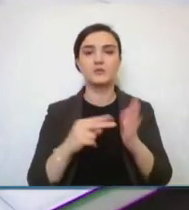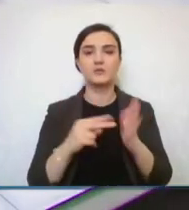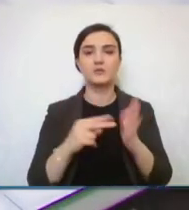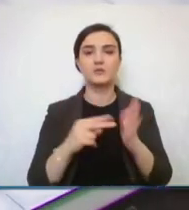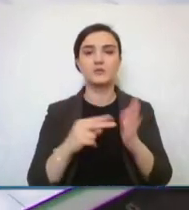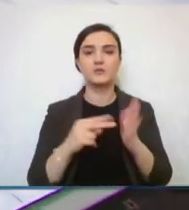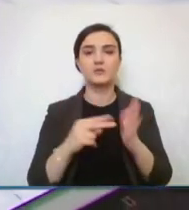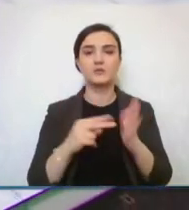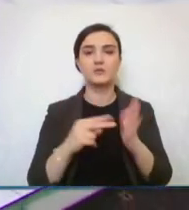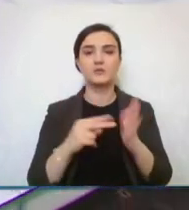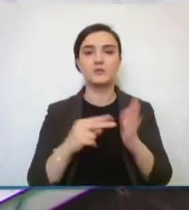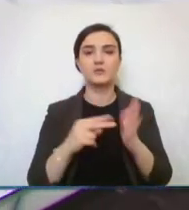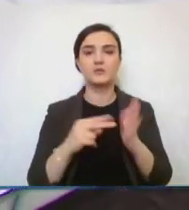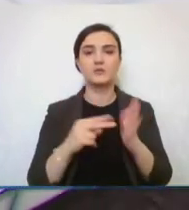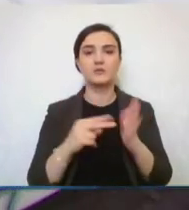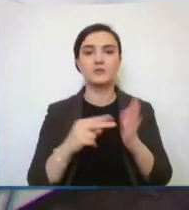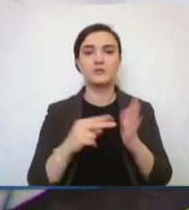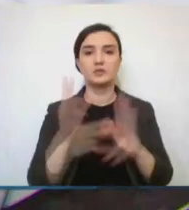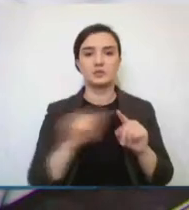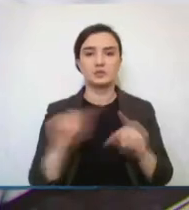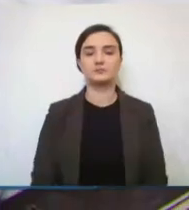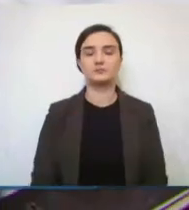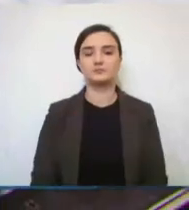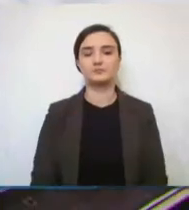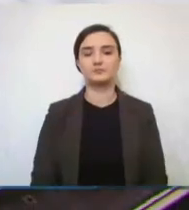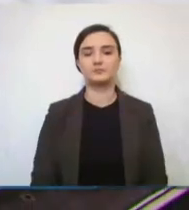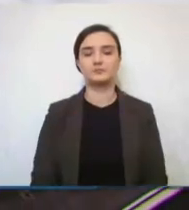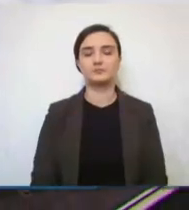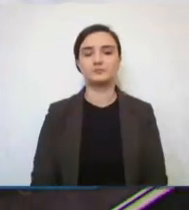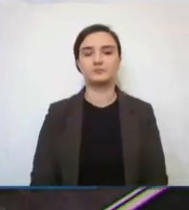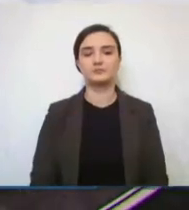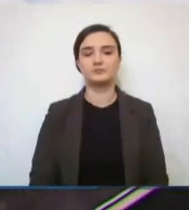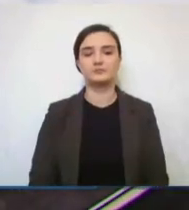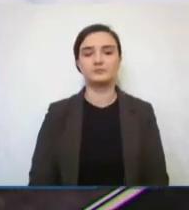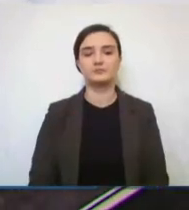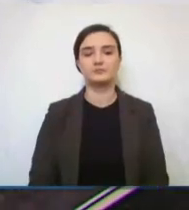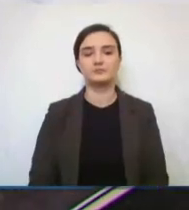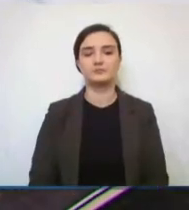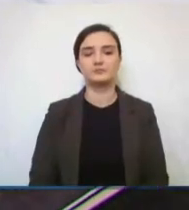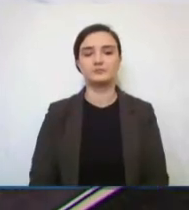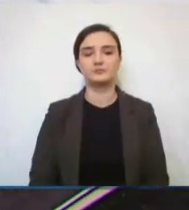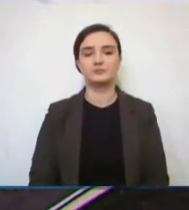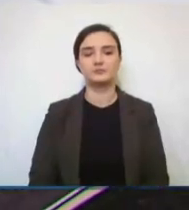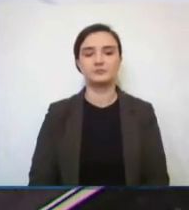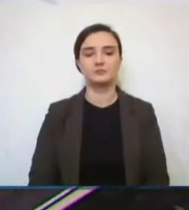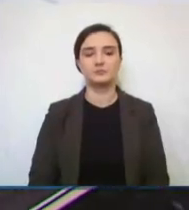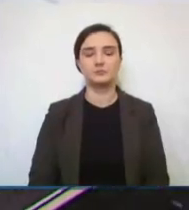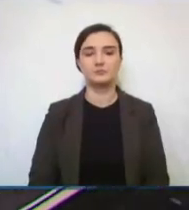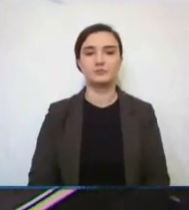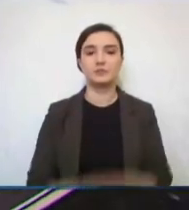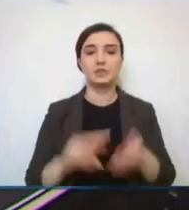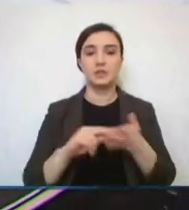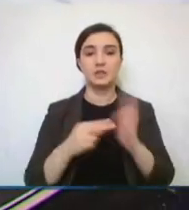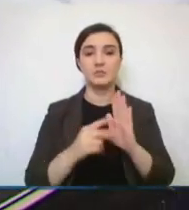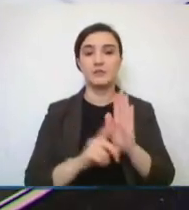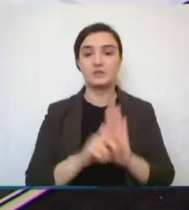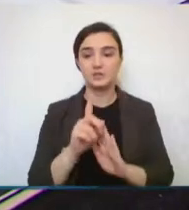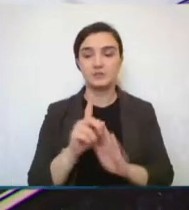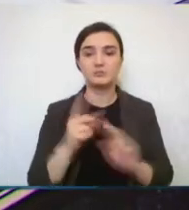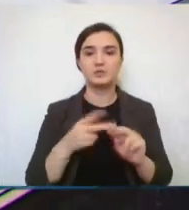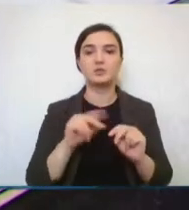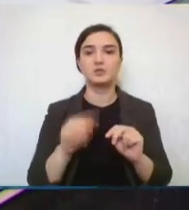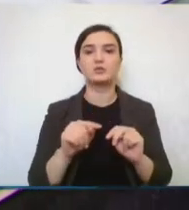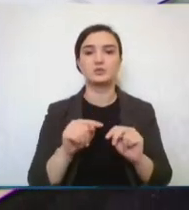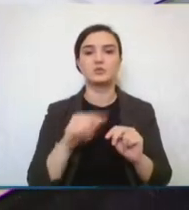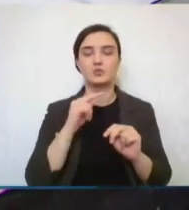მოქმედებები. როგორც კი მე გეგმის დასახვას ვიწყებ, ჩათვალეთ, რომ ის მომენტი ყურადღება აღარ კონცენტრირდება მიღებულ